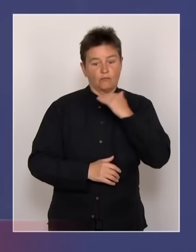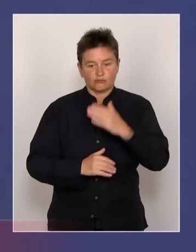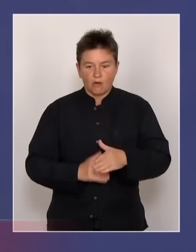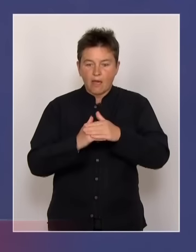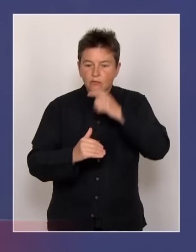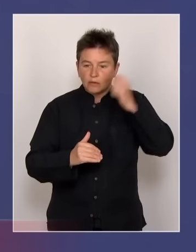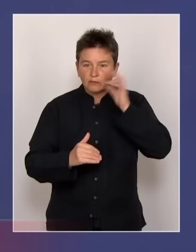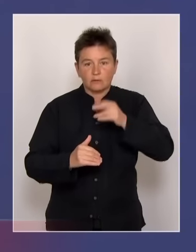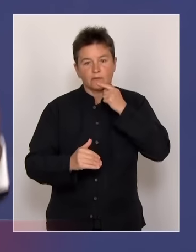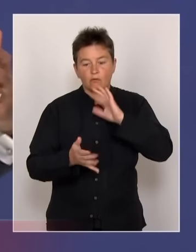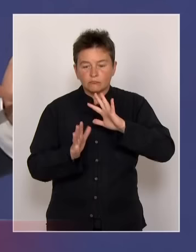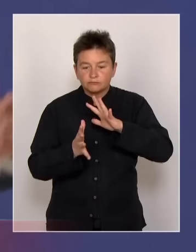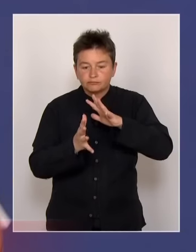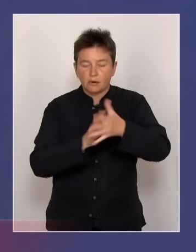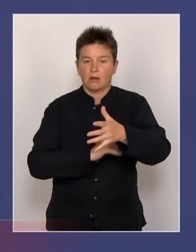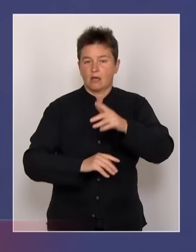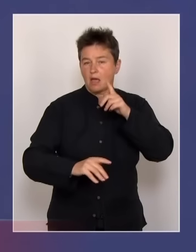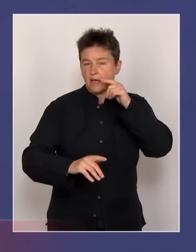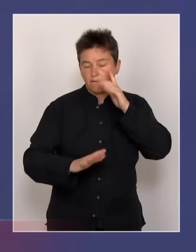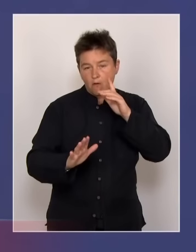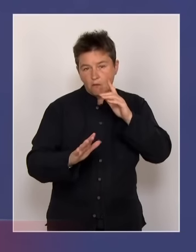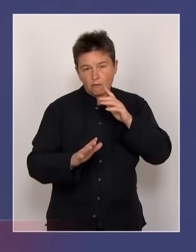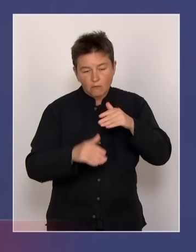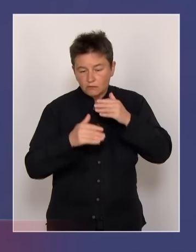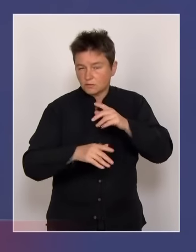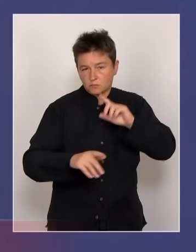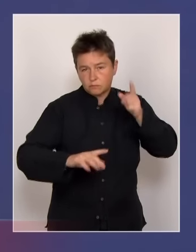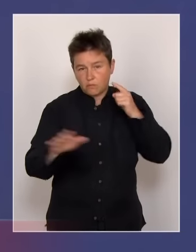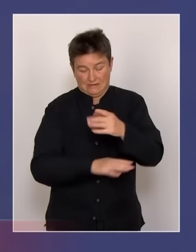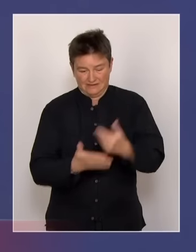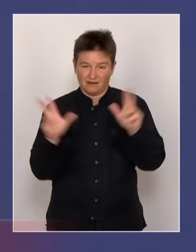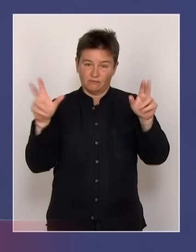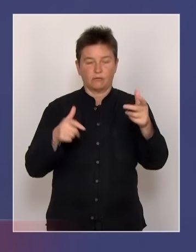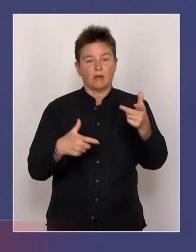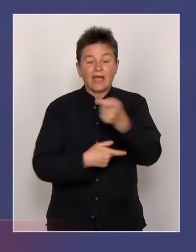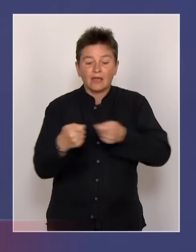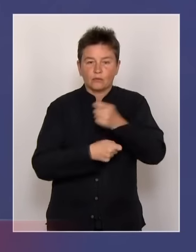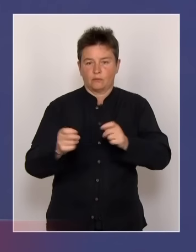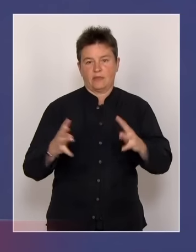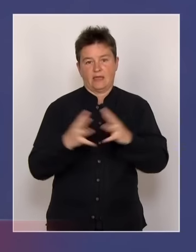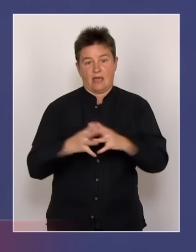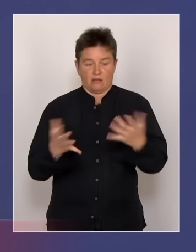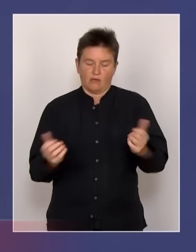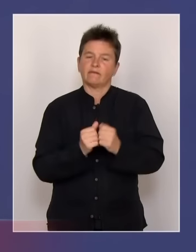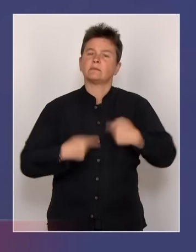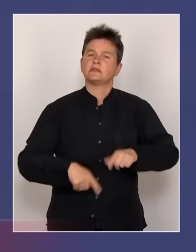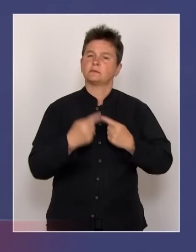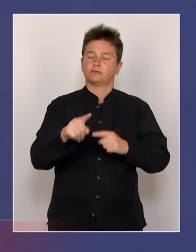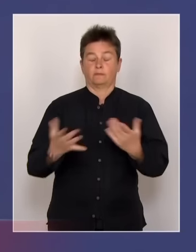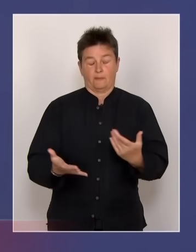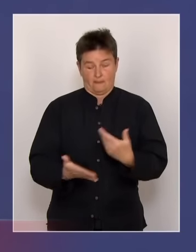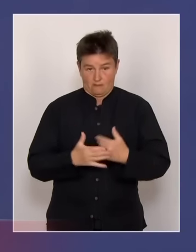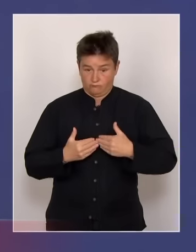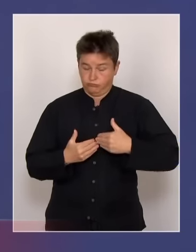en effort de longue durée. C'est ce qu'on appelle l'économie de guerre que nous poussons tant avec le ministre. Le chemin est long